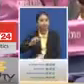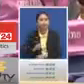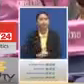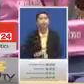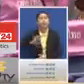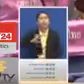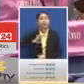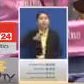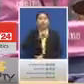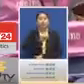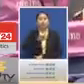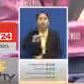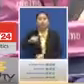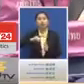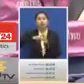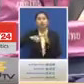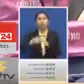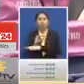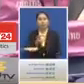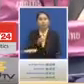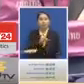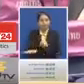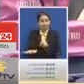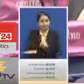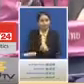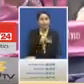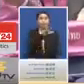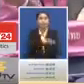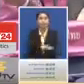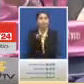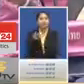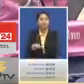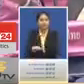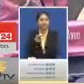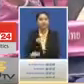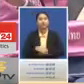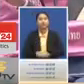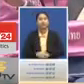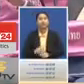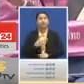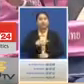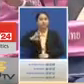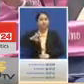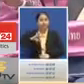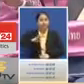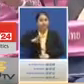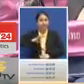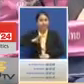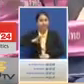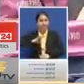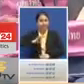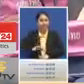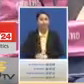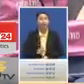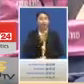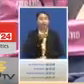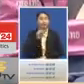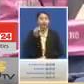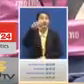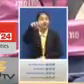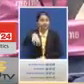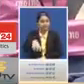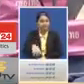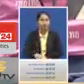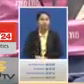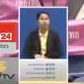สมาชิกสภาผู้แทนราษฎรมหาสารคามพรรคเพื่อไทยในฐานะสมาชิกรัฐสภา2วัน